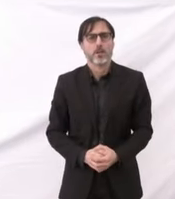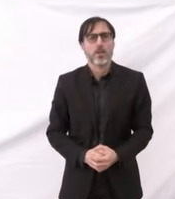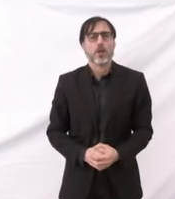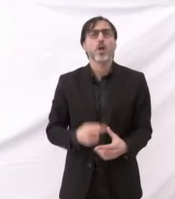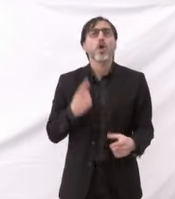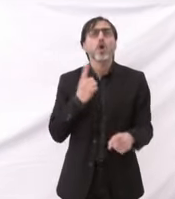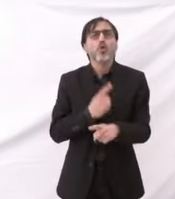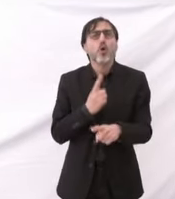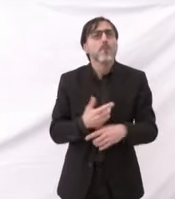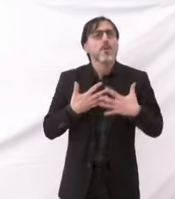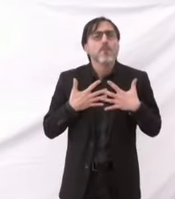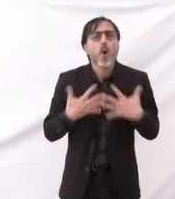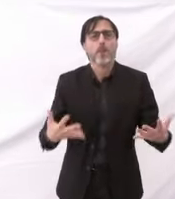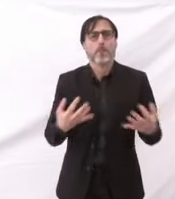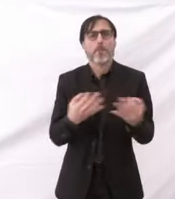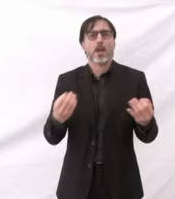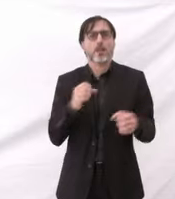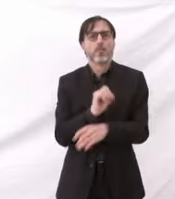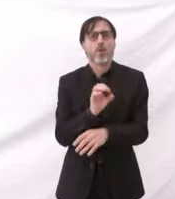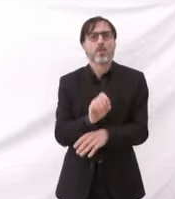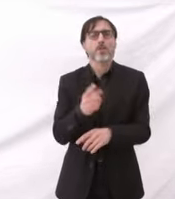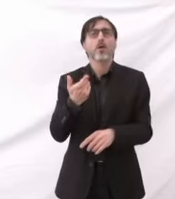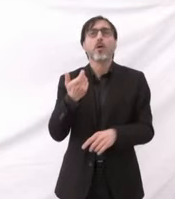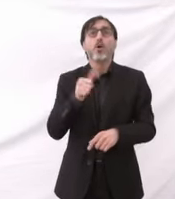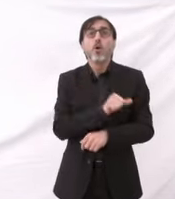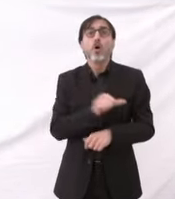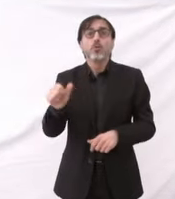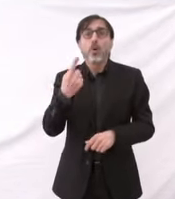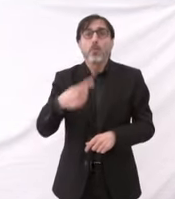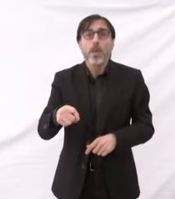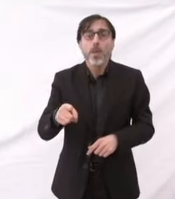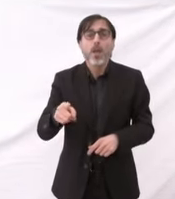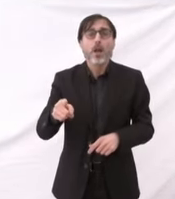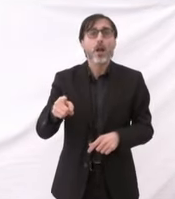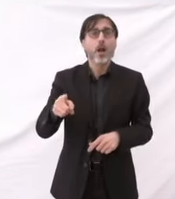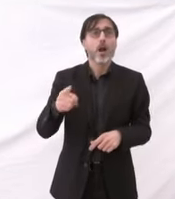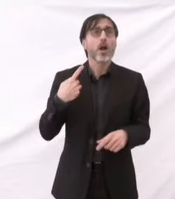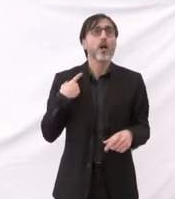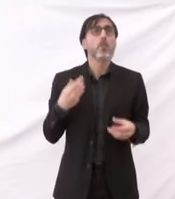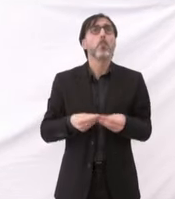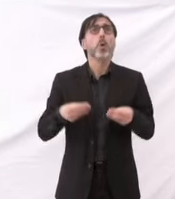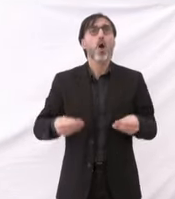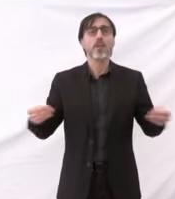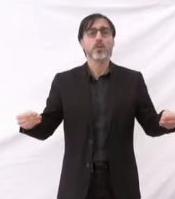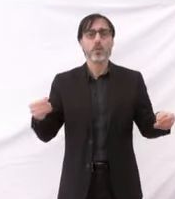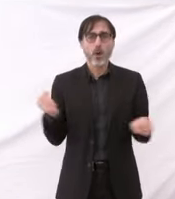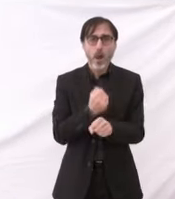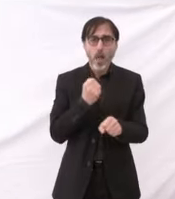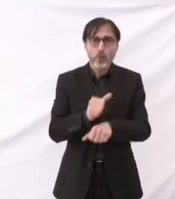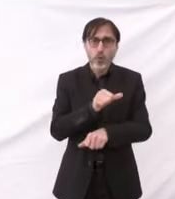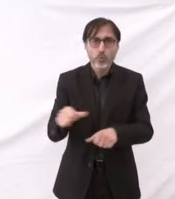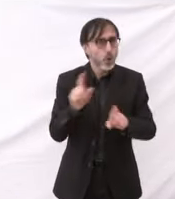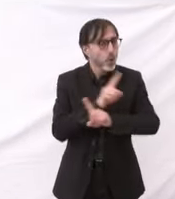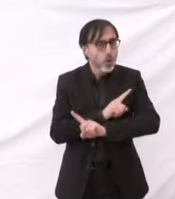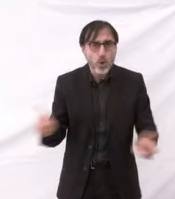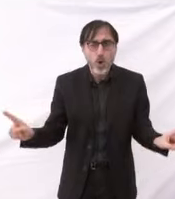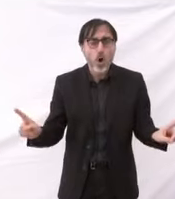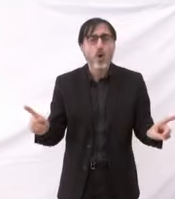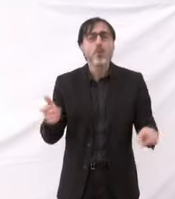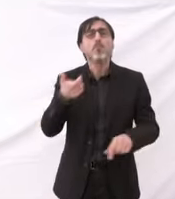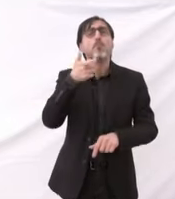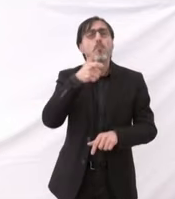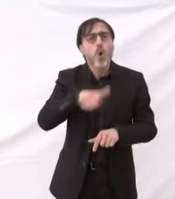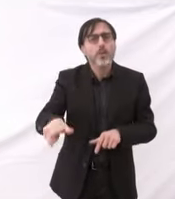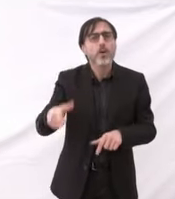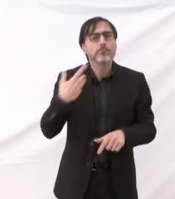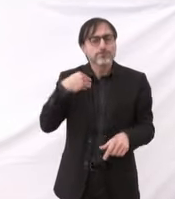Voletevi un sacco di bene, perché non lo fanno solo perché è la loro professione, lo fanno